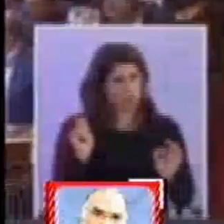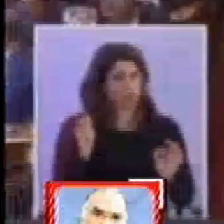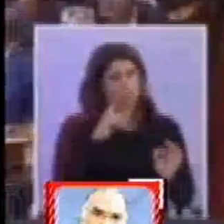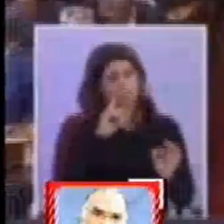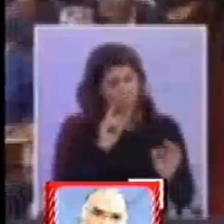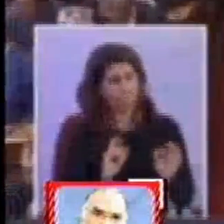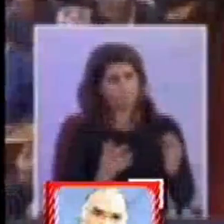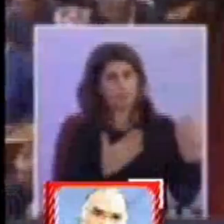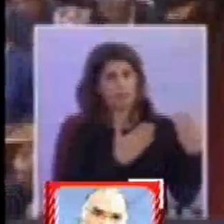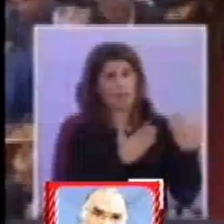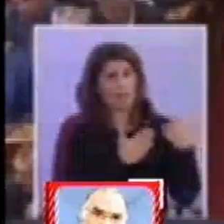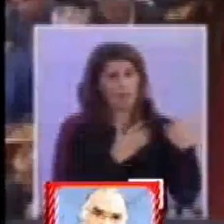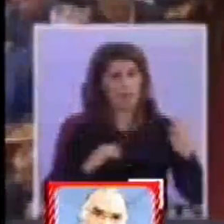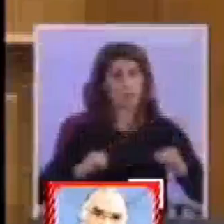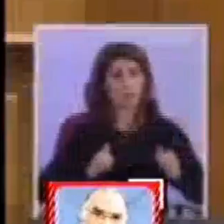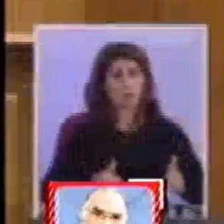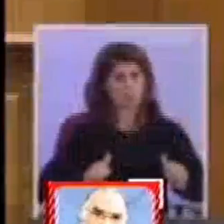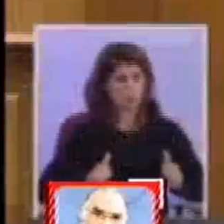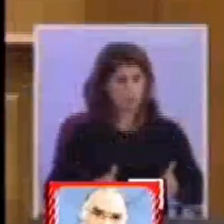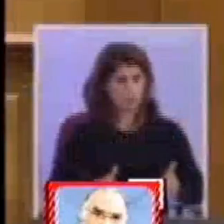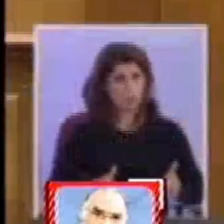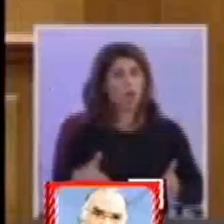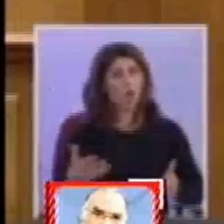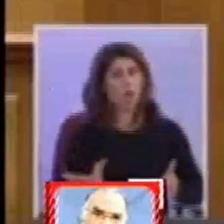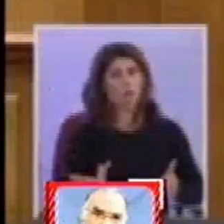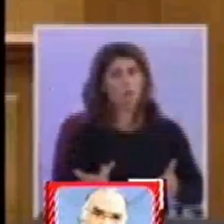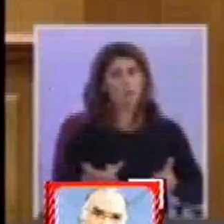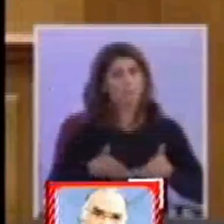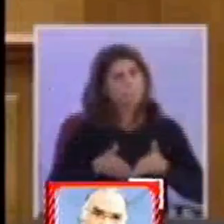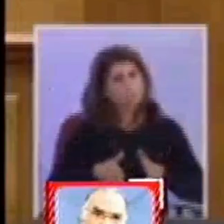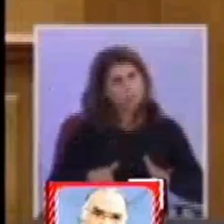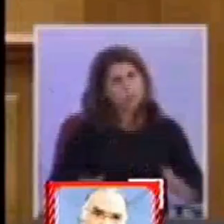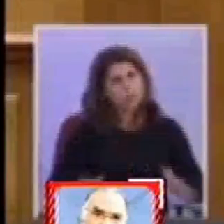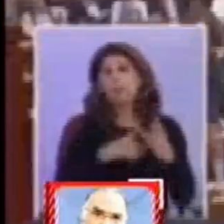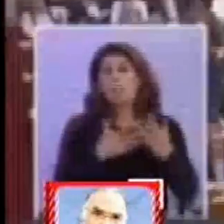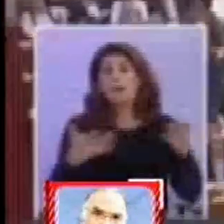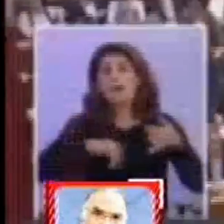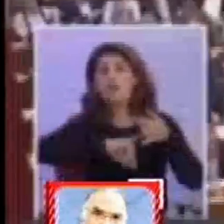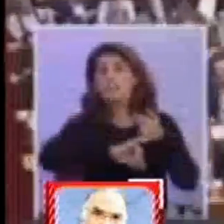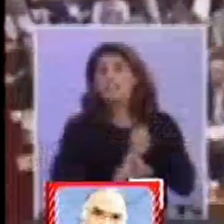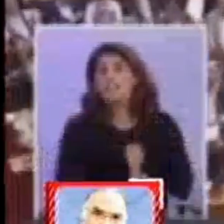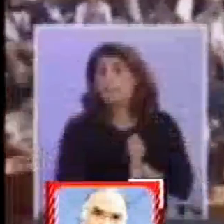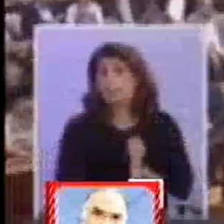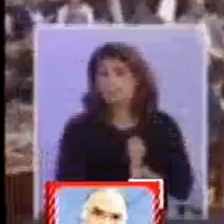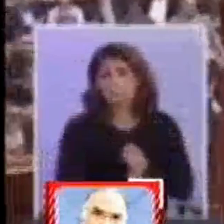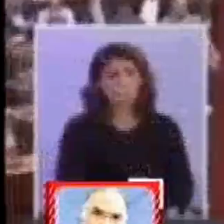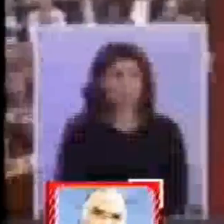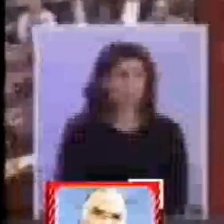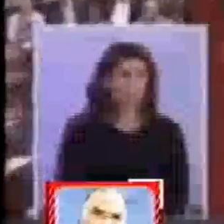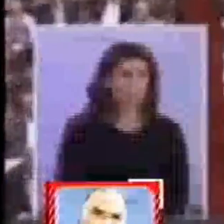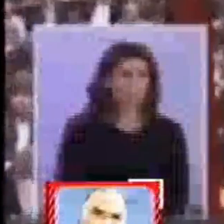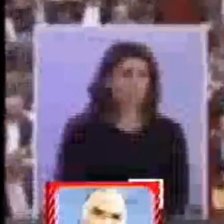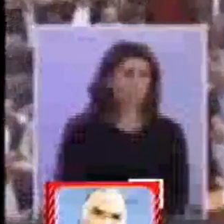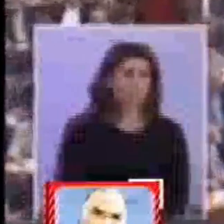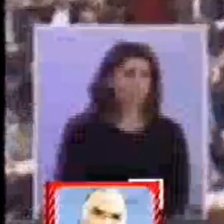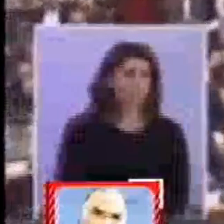είναι μεγάλη, διότι μετά από αυτά που τραβήξαμε, εάν η Ένωση Κεντρών πάρει τη φορά αυτή 6-7%,